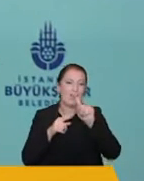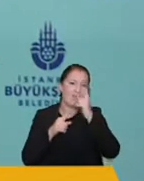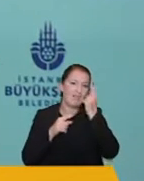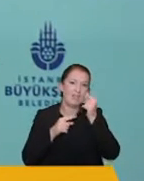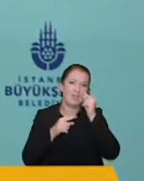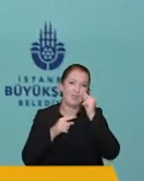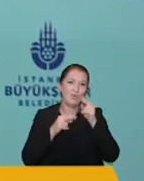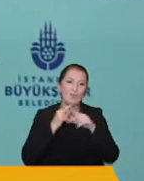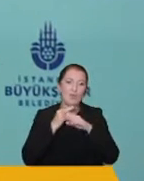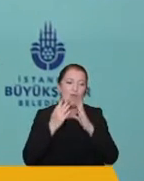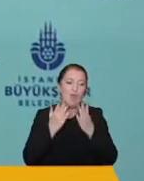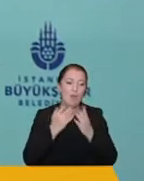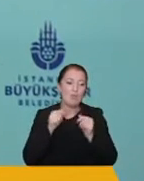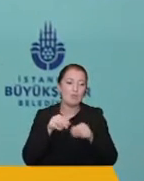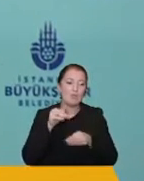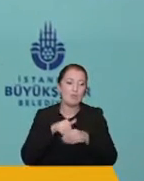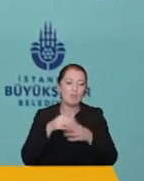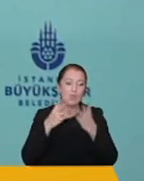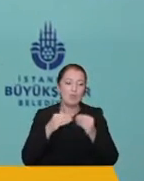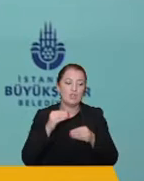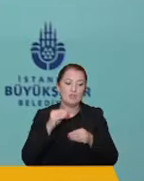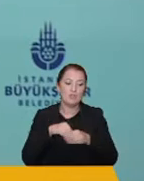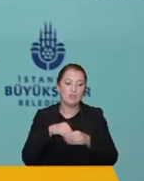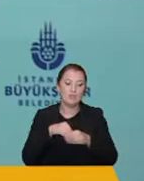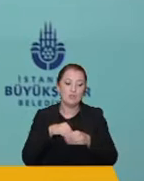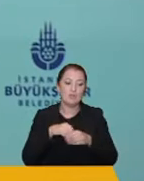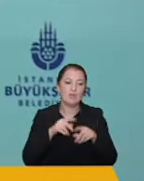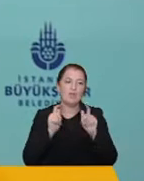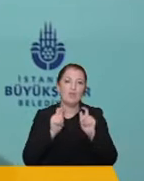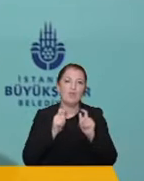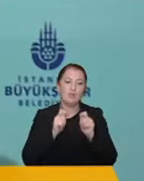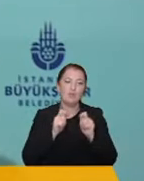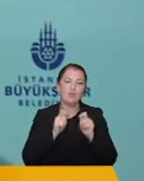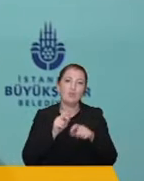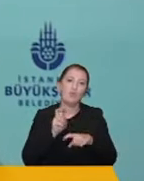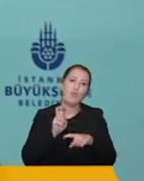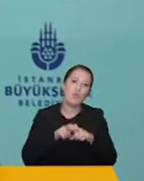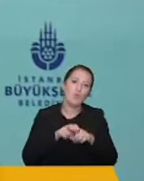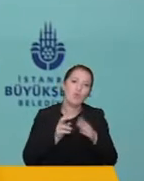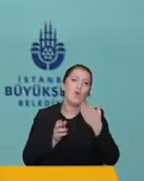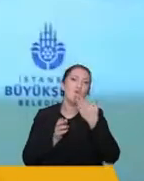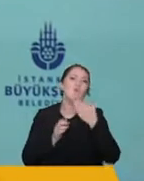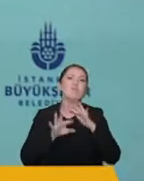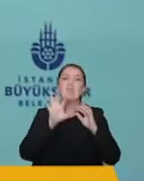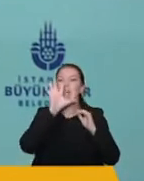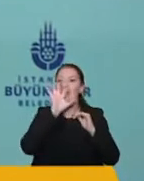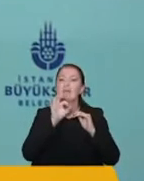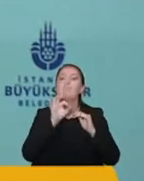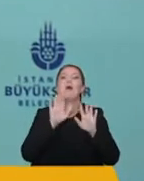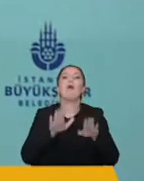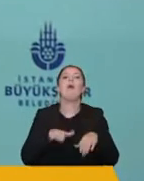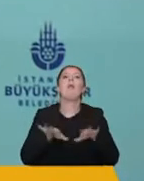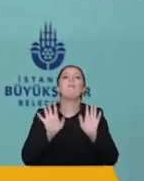konuşur ama burası meclis olduğu için mecburen oturuyoruz. Yoksa kimse kalmazdı.